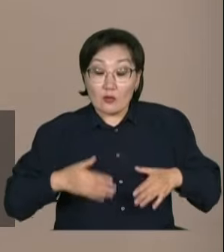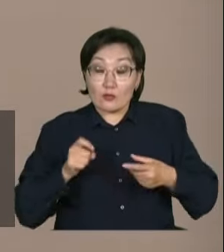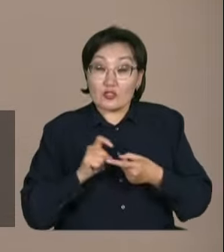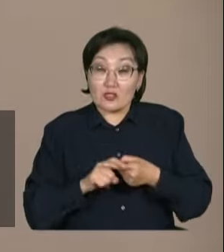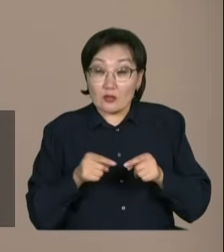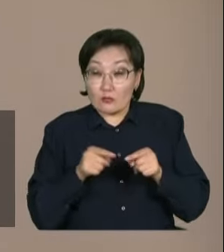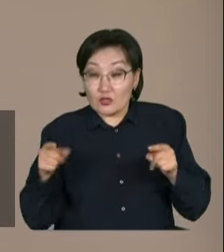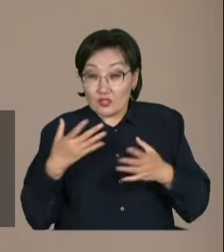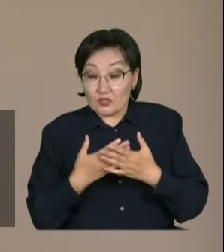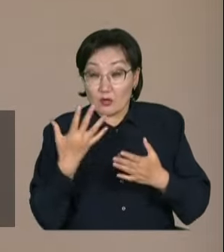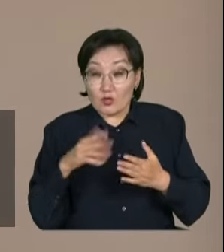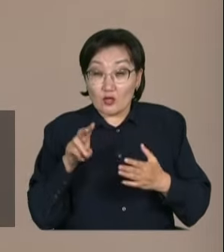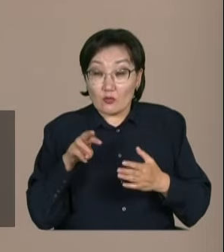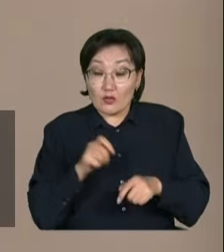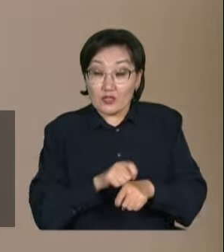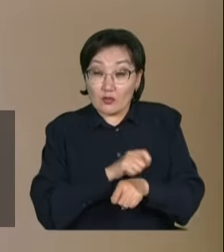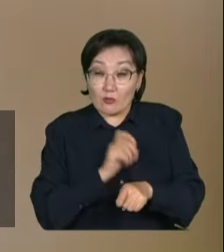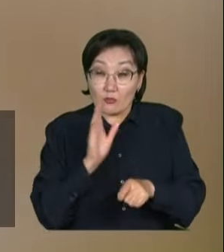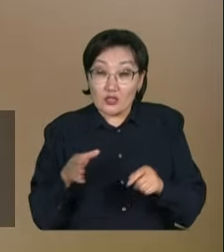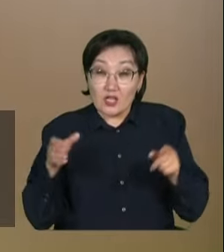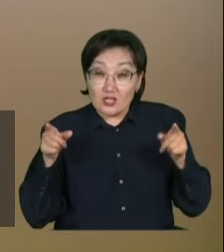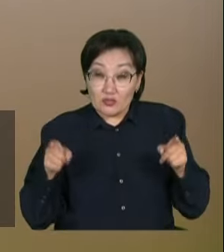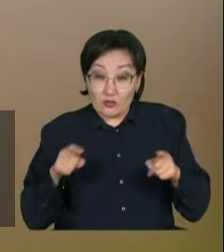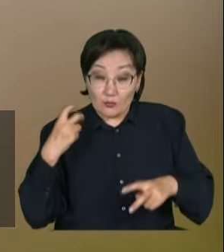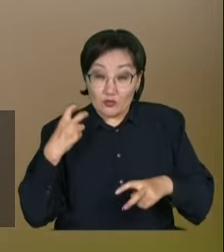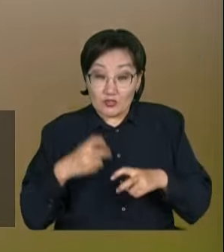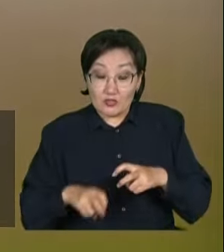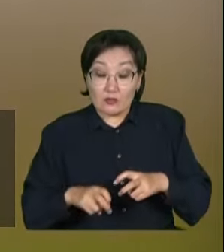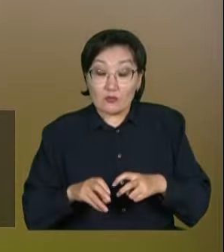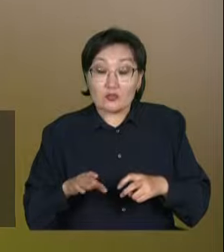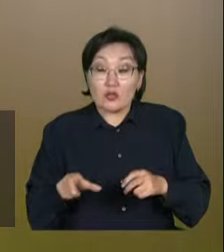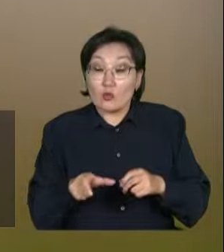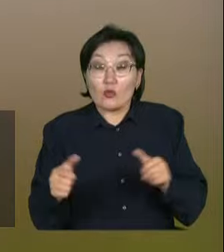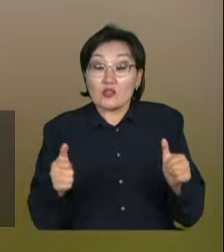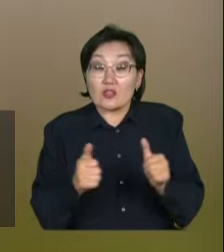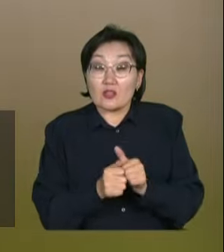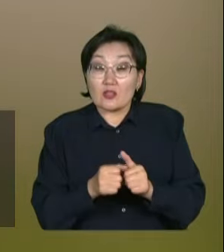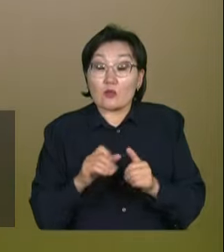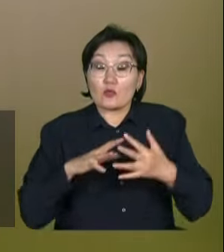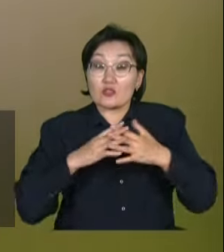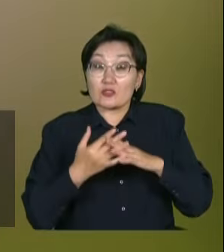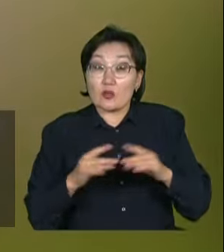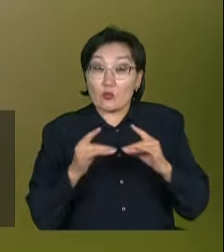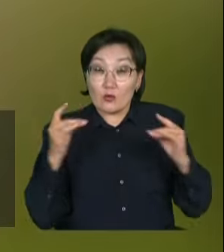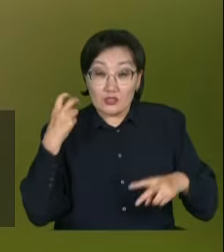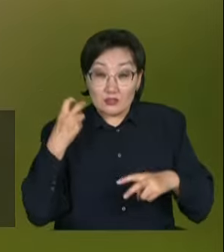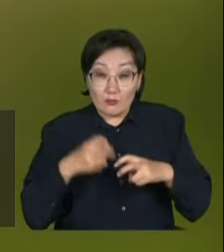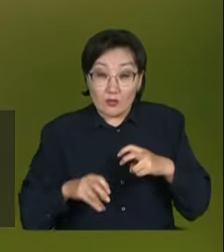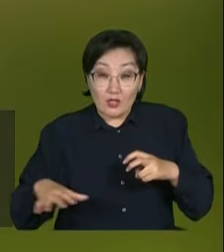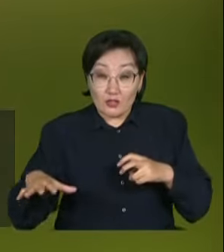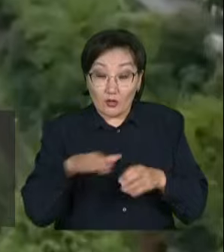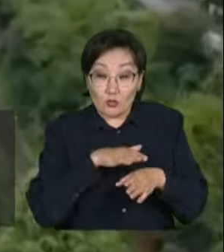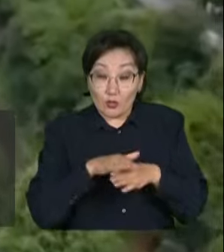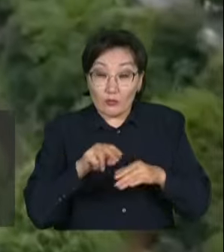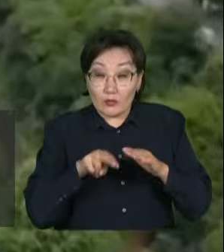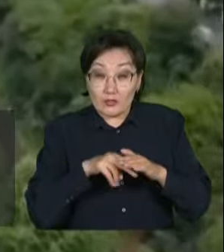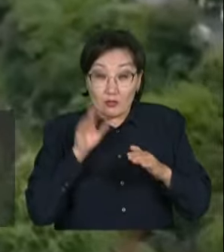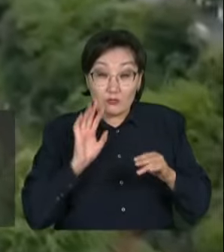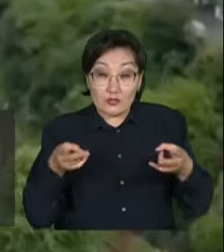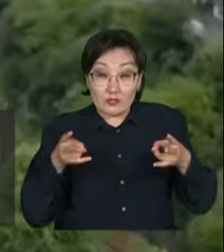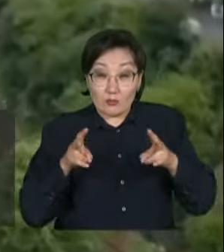ұзындығы шамамен 50 метр болатын учаске қирады. Тілсіз жаудан өзен бойында орналасқан Каркоп ауылындағы көпір құлап, аймақты толығымен су басты.